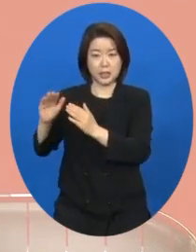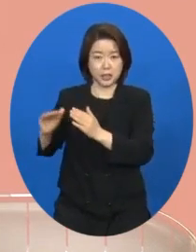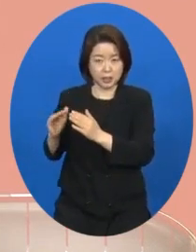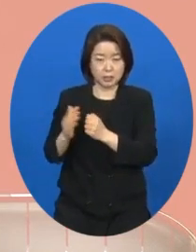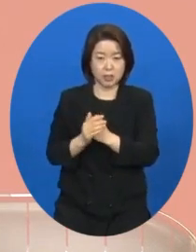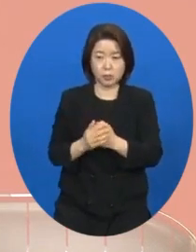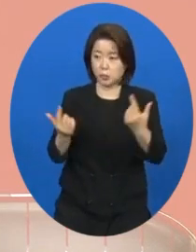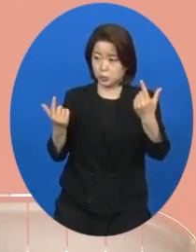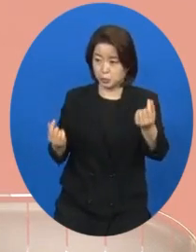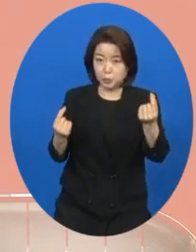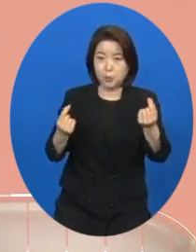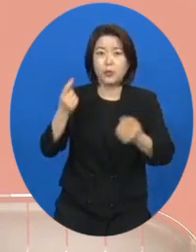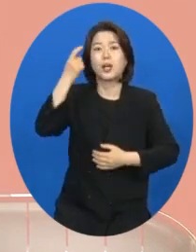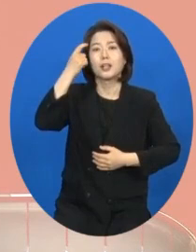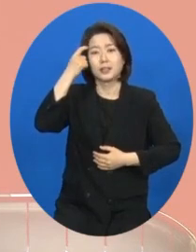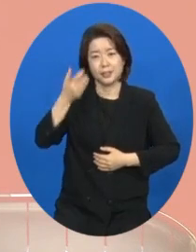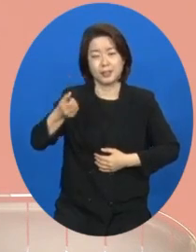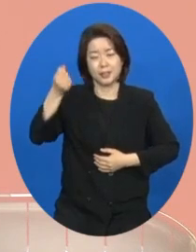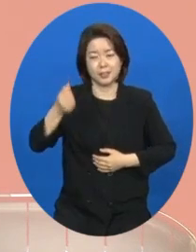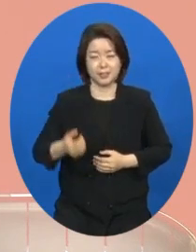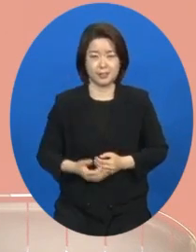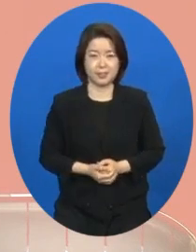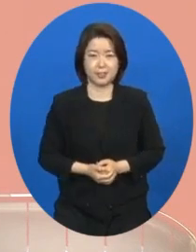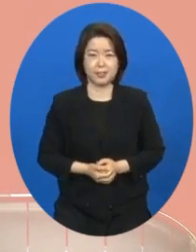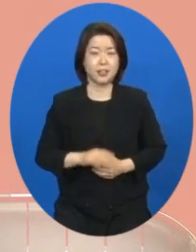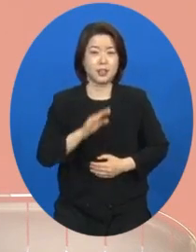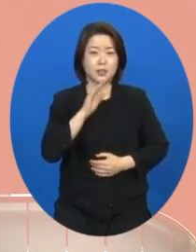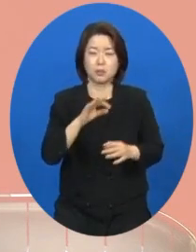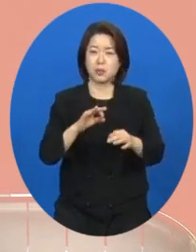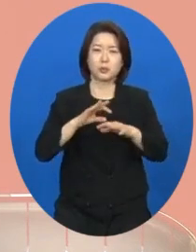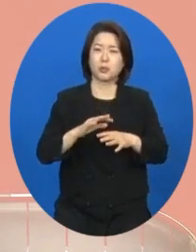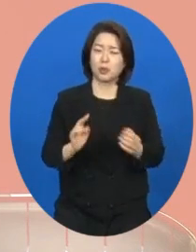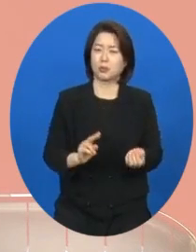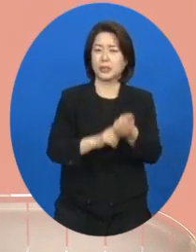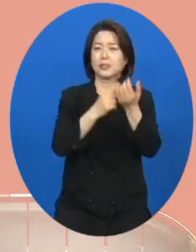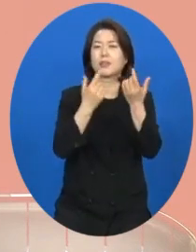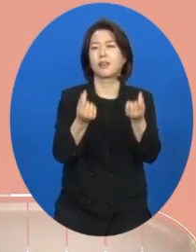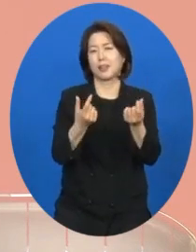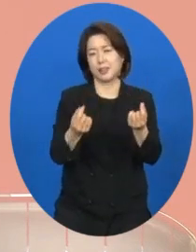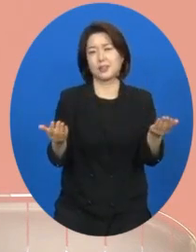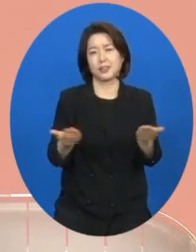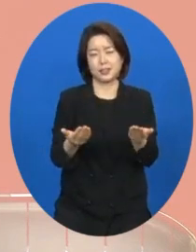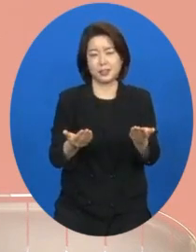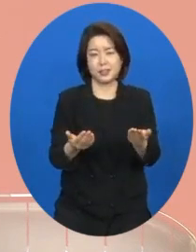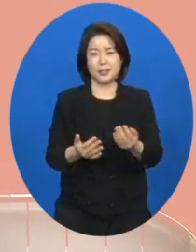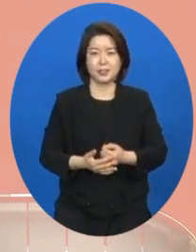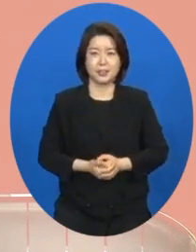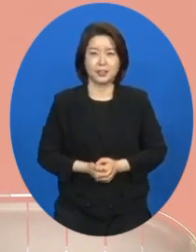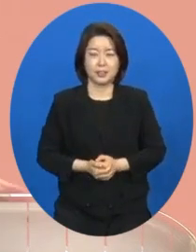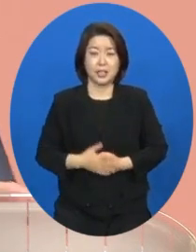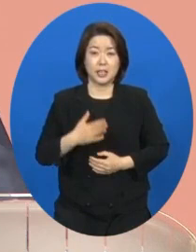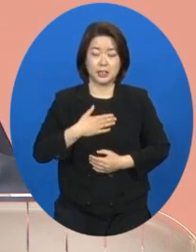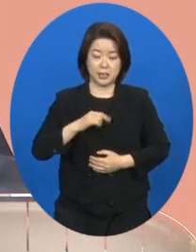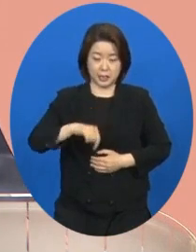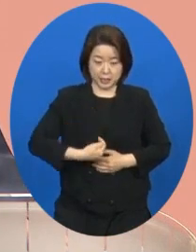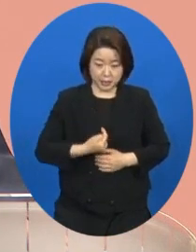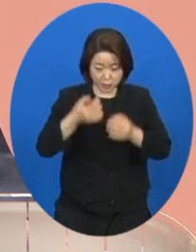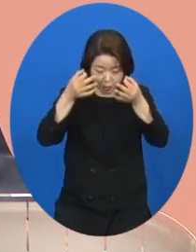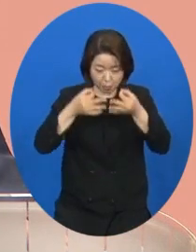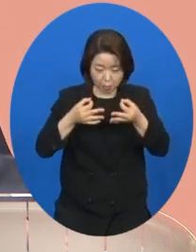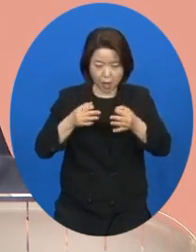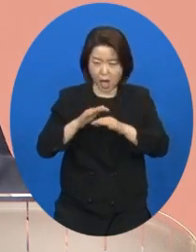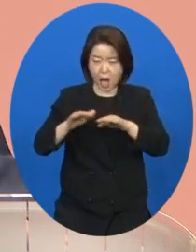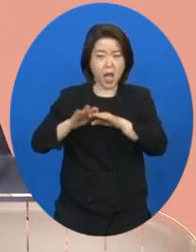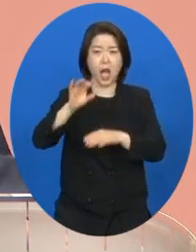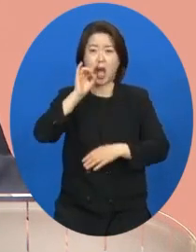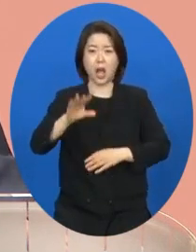다름이 없어졌기 때문입니다. 정말 놀랍고 기적 같은 일입니다. 저 스스로는 감히 해결할 수